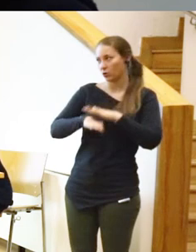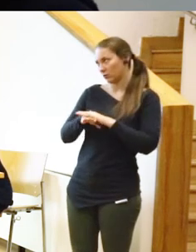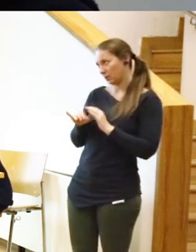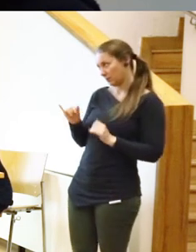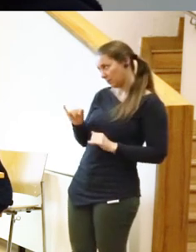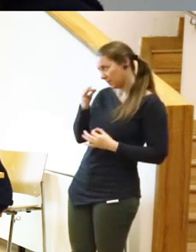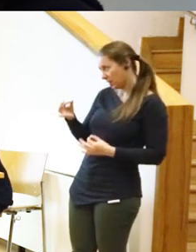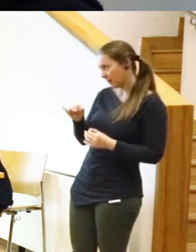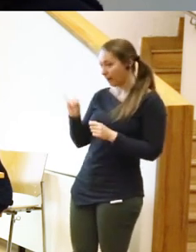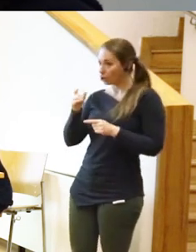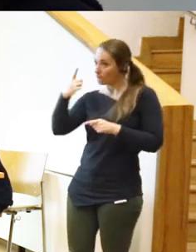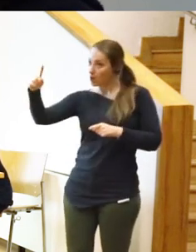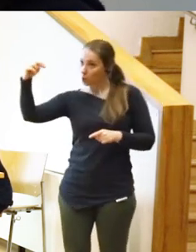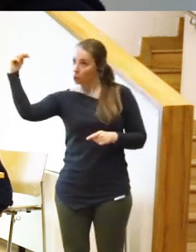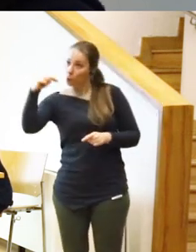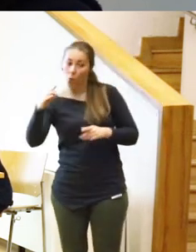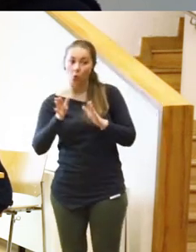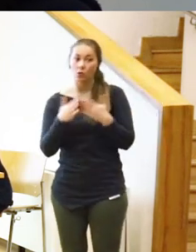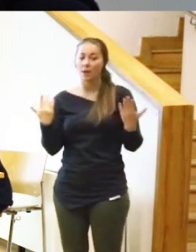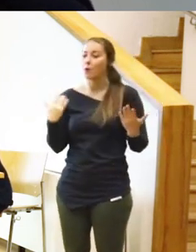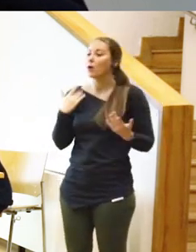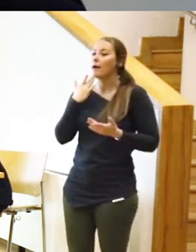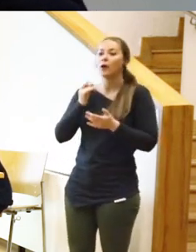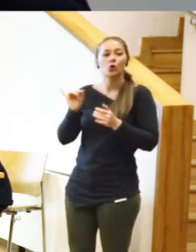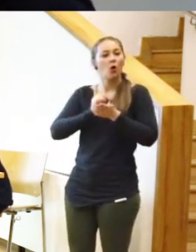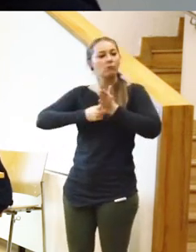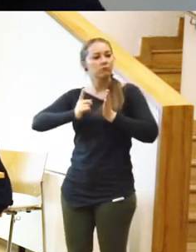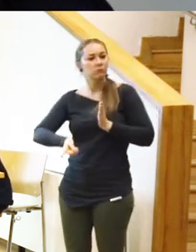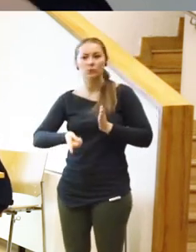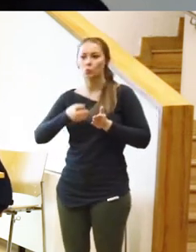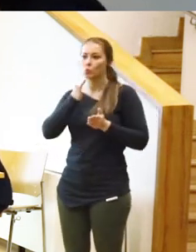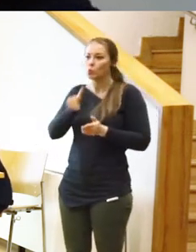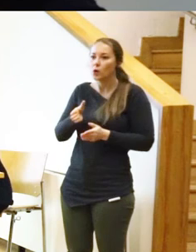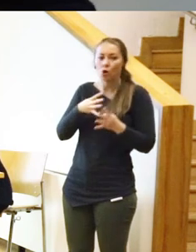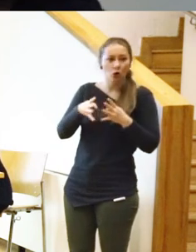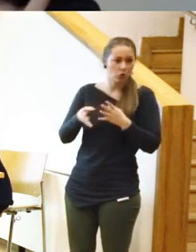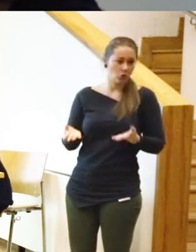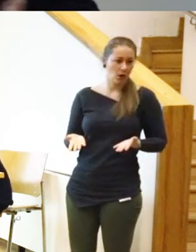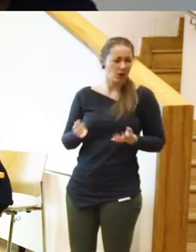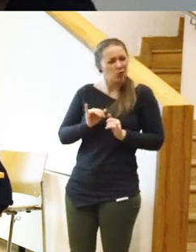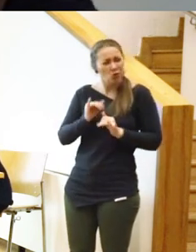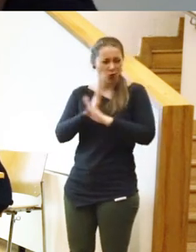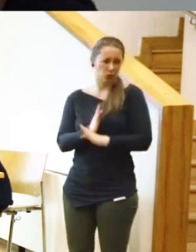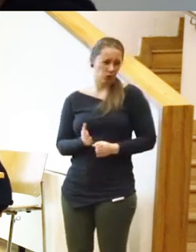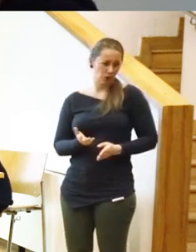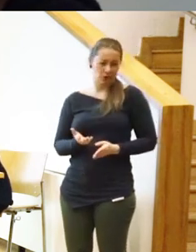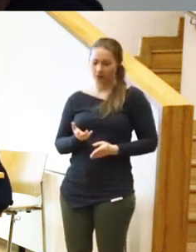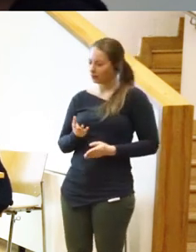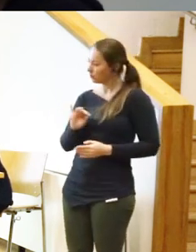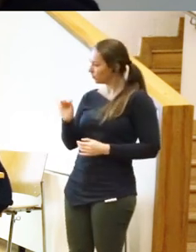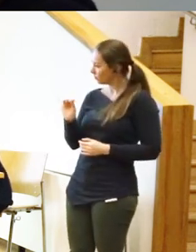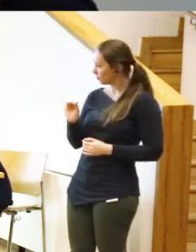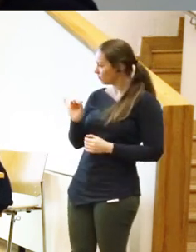jako někdo zvenčí, nebo se dá se nařídit, že si to každý, jo, jako, kdo tohle to vlastně může nějakým